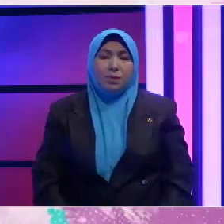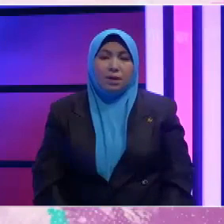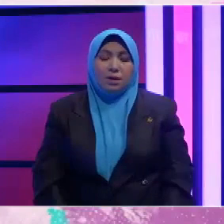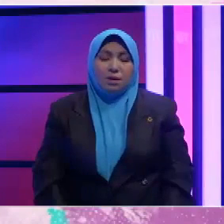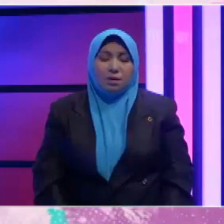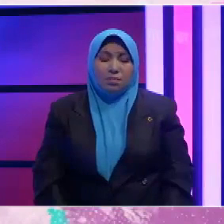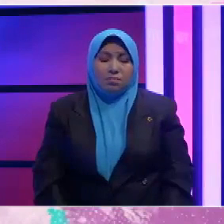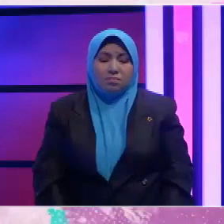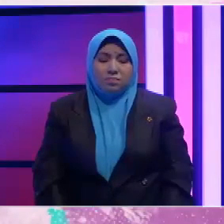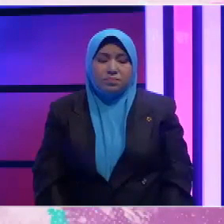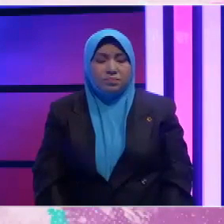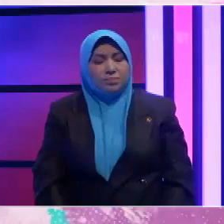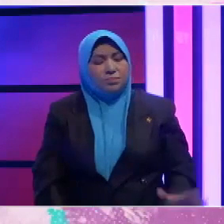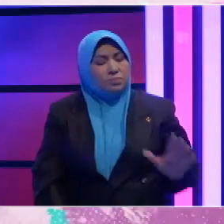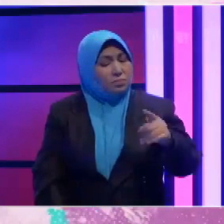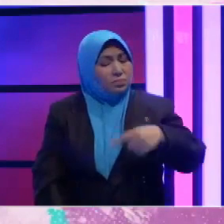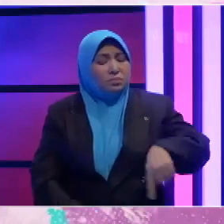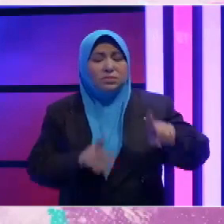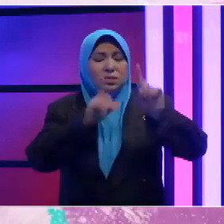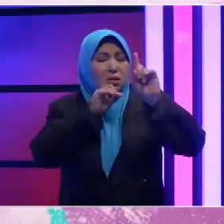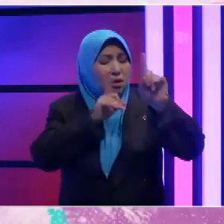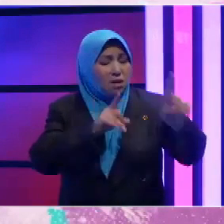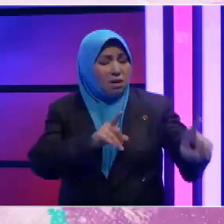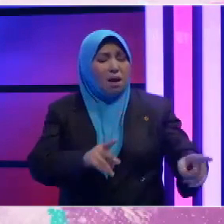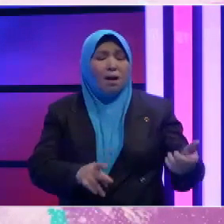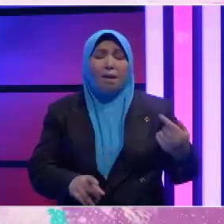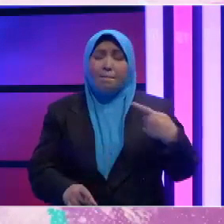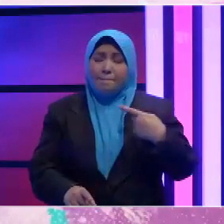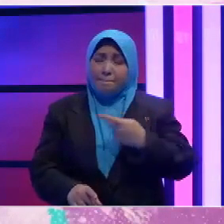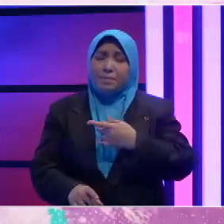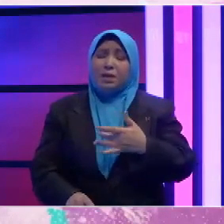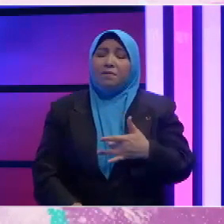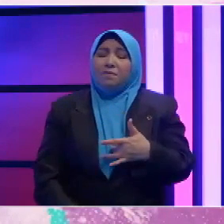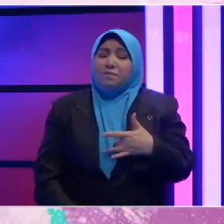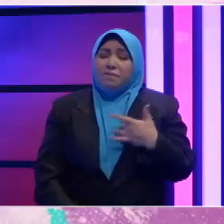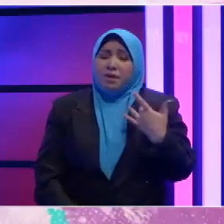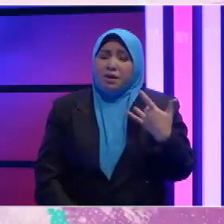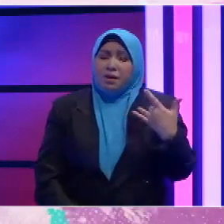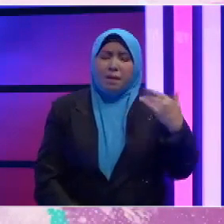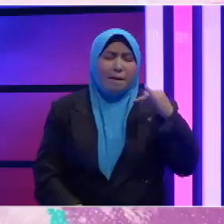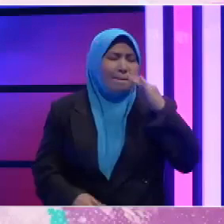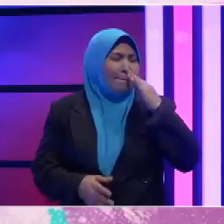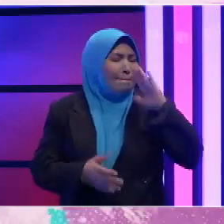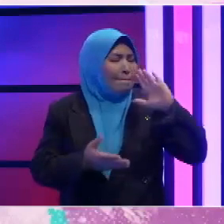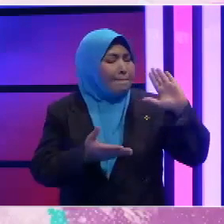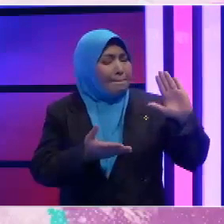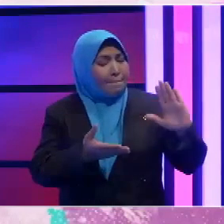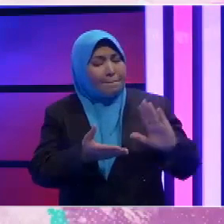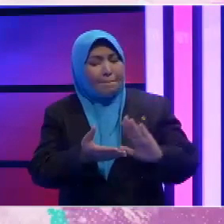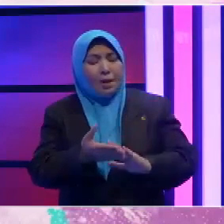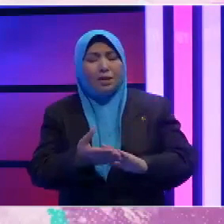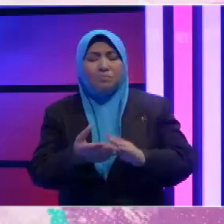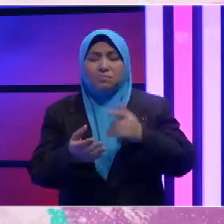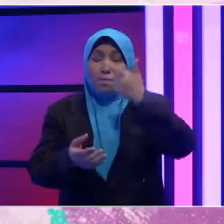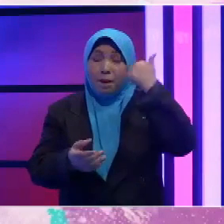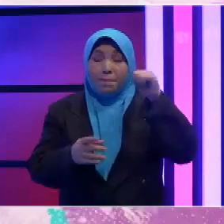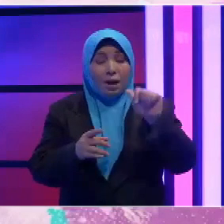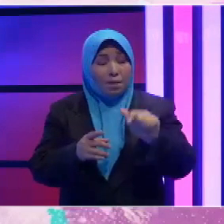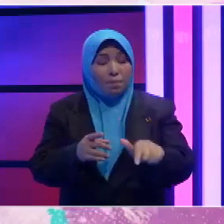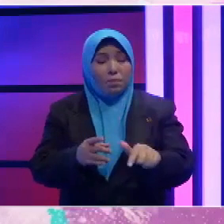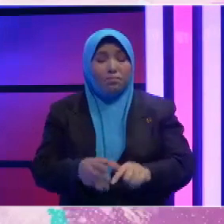ترحمون قالوا اطيرنا بك وبمن